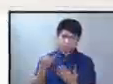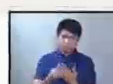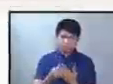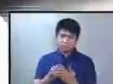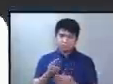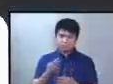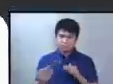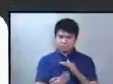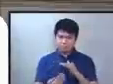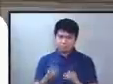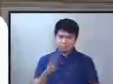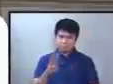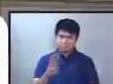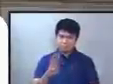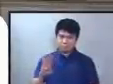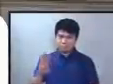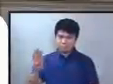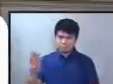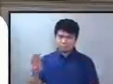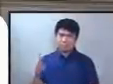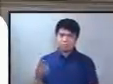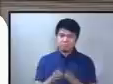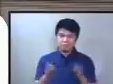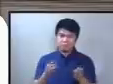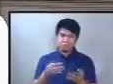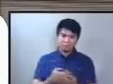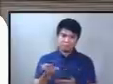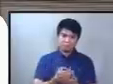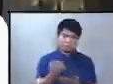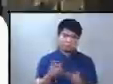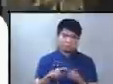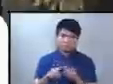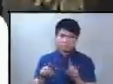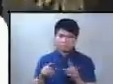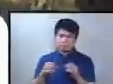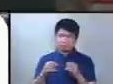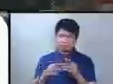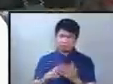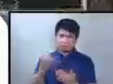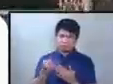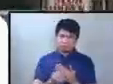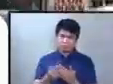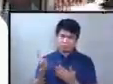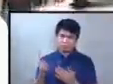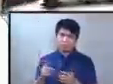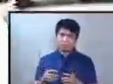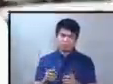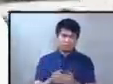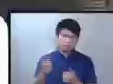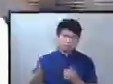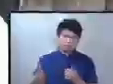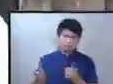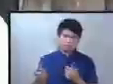BBB, malaki na ang nagagastos ng ahensya para sa iba't ibang proyekto. Malayo raw ang gastos ng DPWH